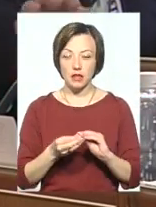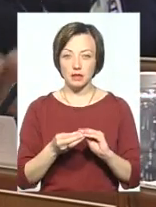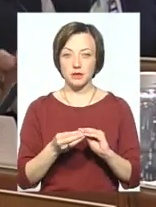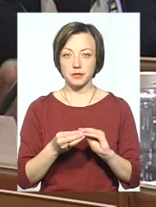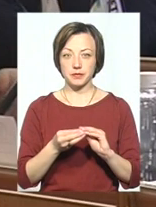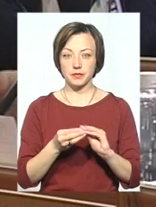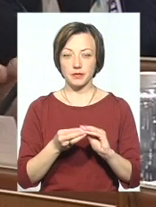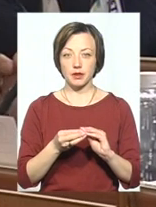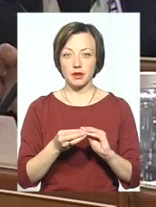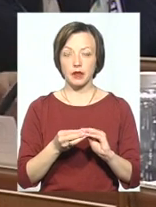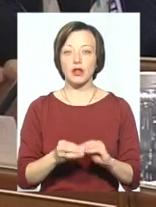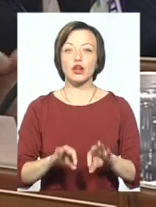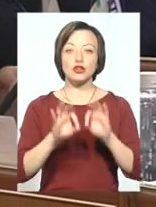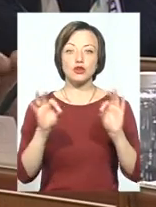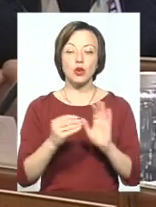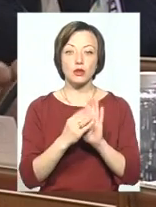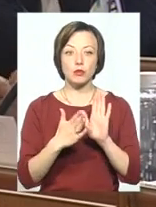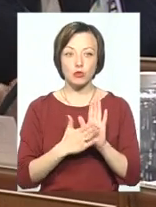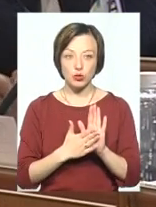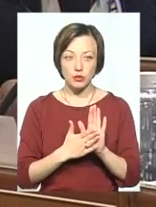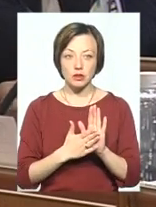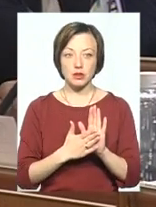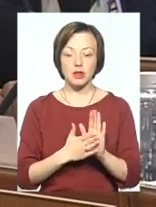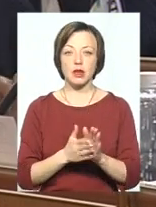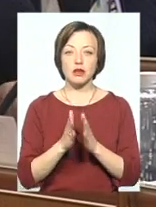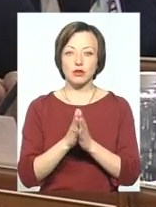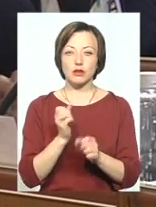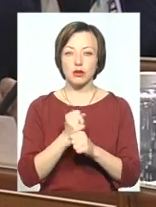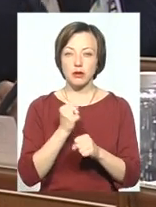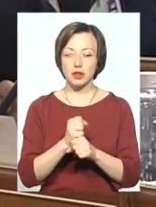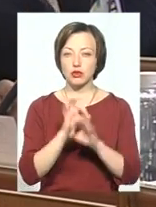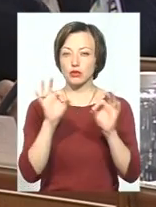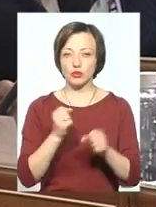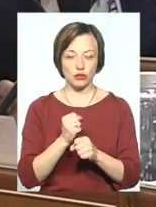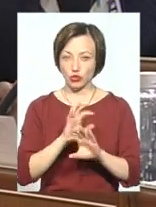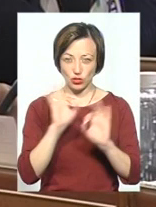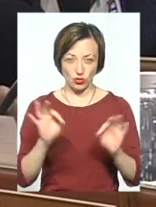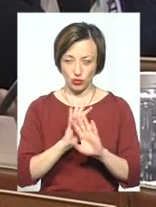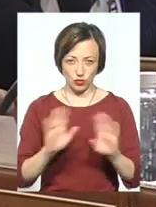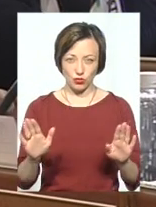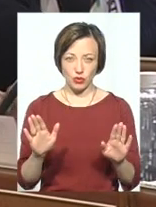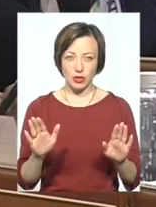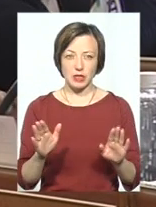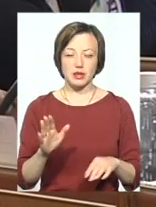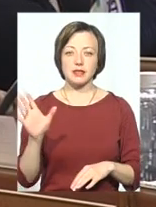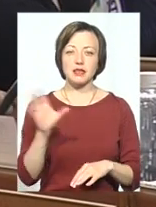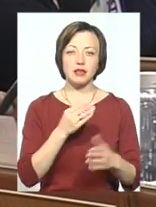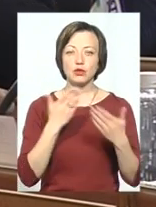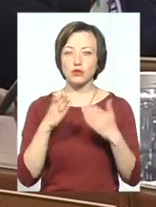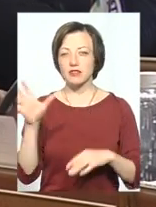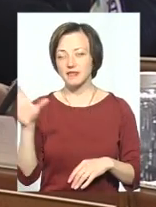пункт пункт, по якому я просив зробити скроки, не зроблений абсолютно. Це стосується всіх без